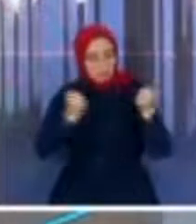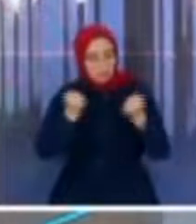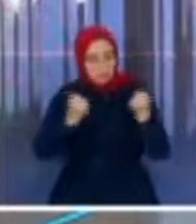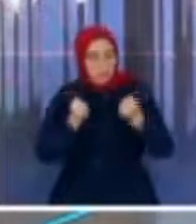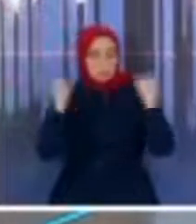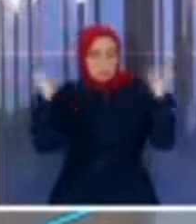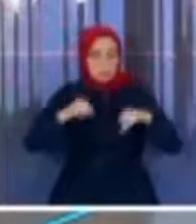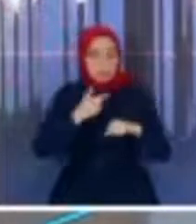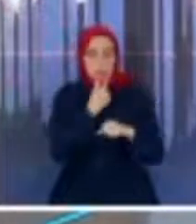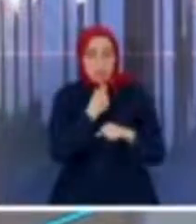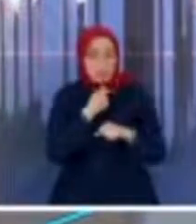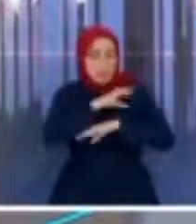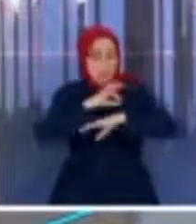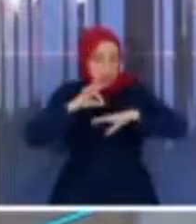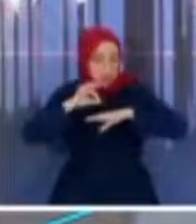الحكاية. مهندس